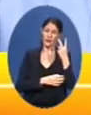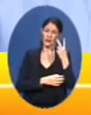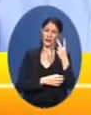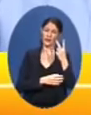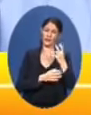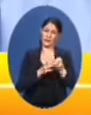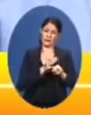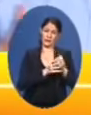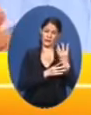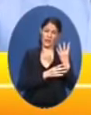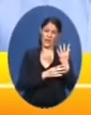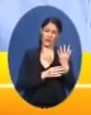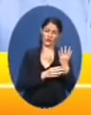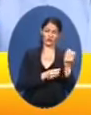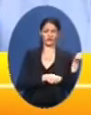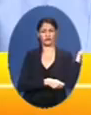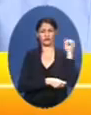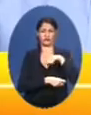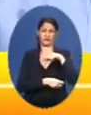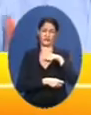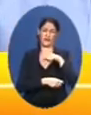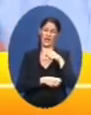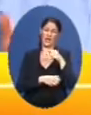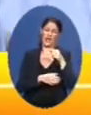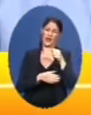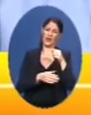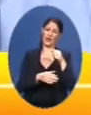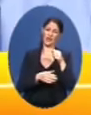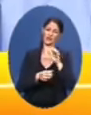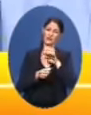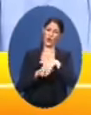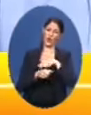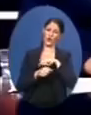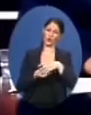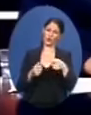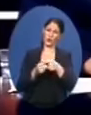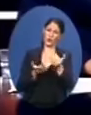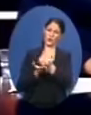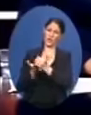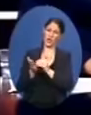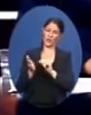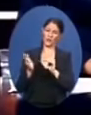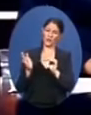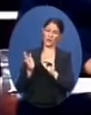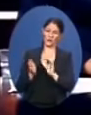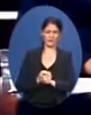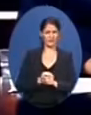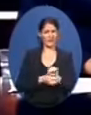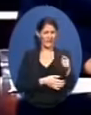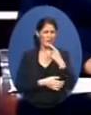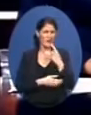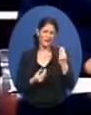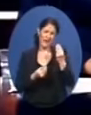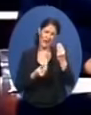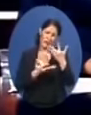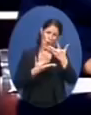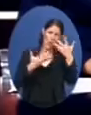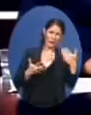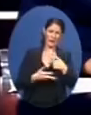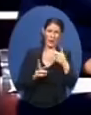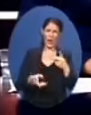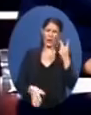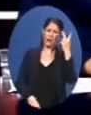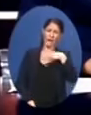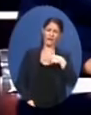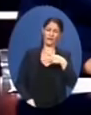יגבר על האפקט השלילי של השכר מינימום ובשיקול שני הדברים. אבל אני רוצה לשאול אותך, אתה מדבר איתי עכשיו במקרו, ואני יכולה להבין החלטות של הבנק העולמי